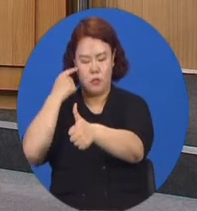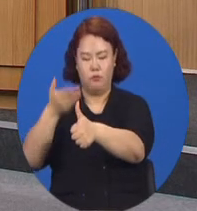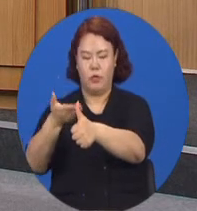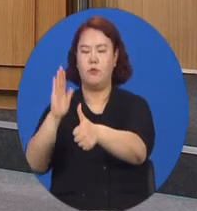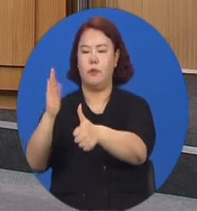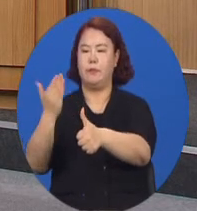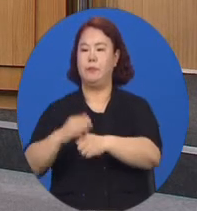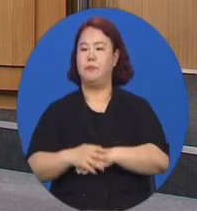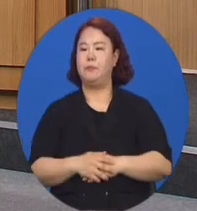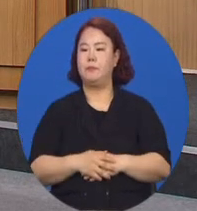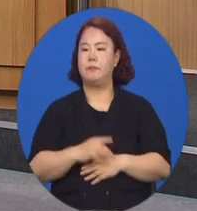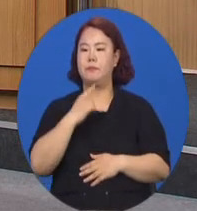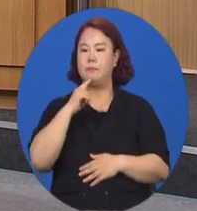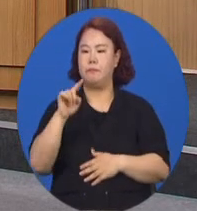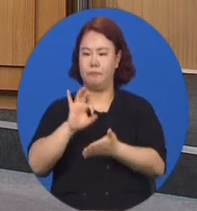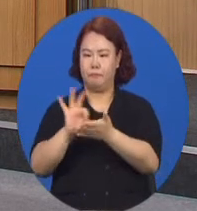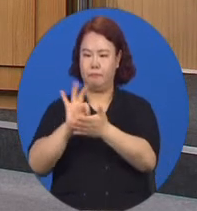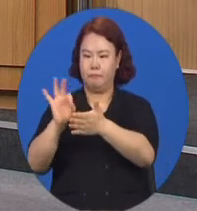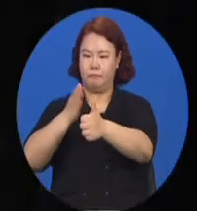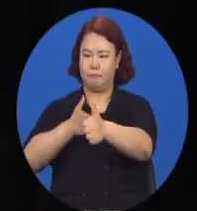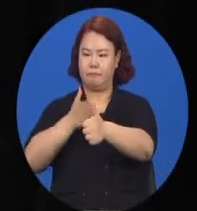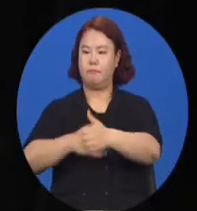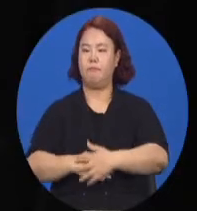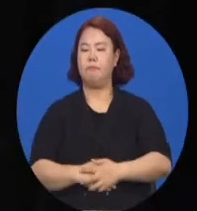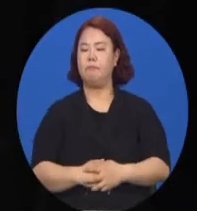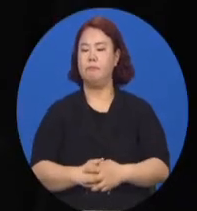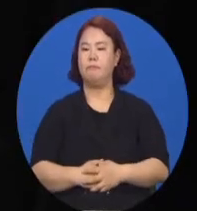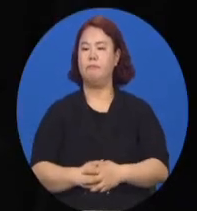될 것 같습니다. 1분 사용해 주실까요?